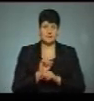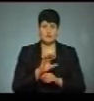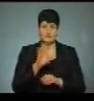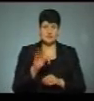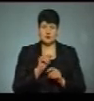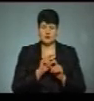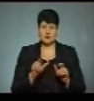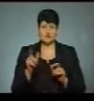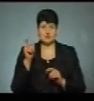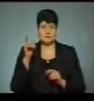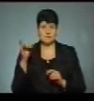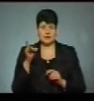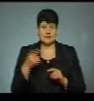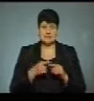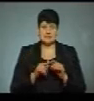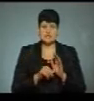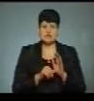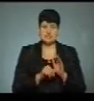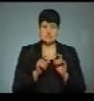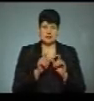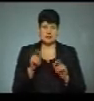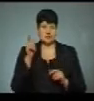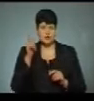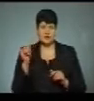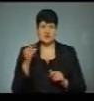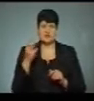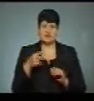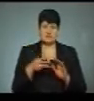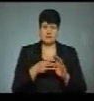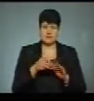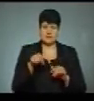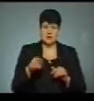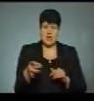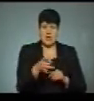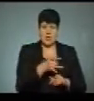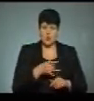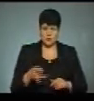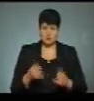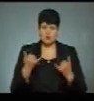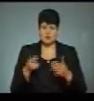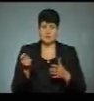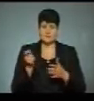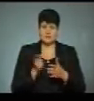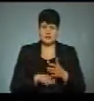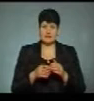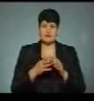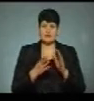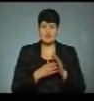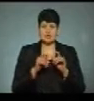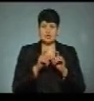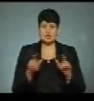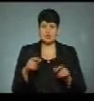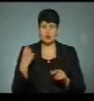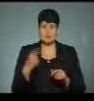школах на Чортківщині. Це 6 освітніх закладів Чорткова та 28 цього району. Відсьогодні закрили на карантин 19 шкіл